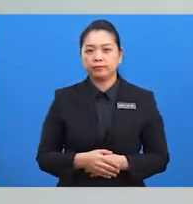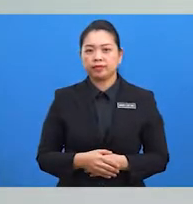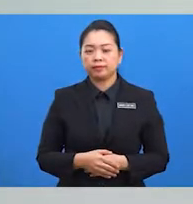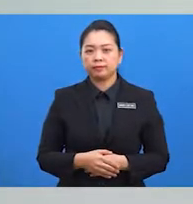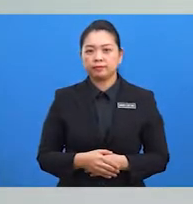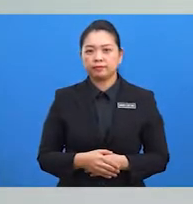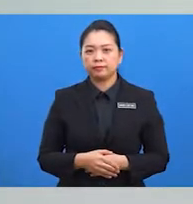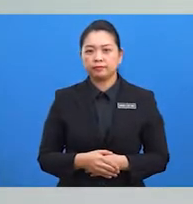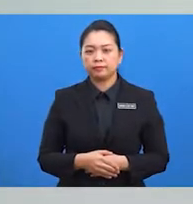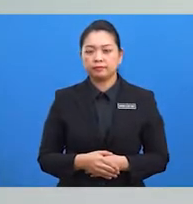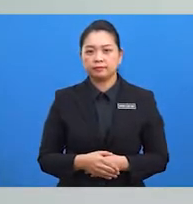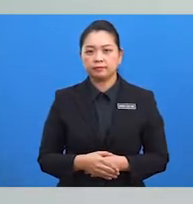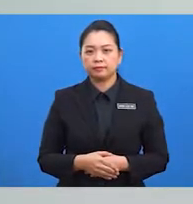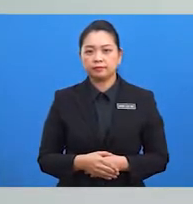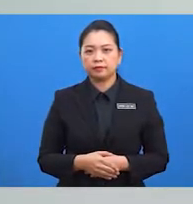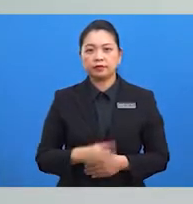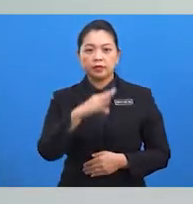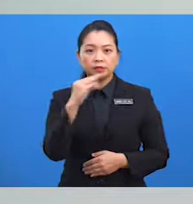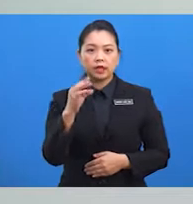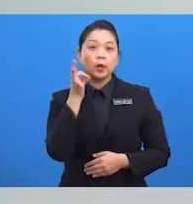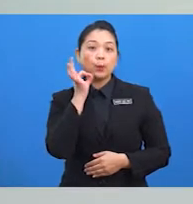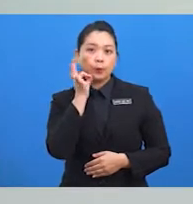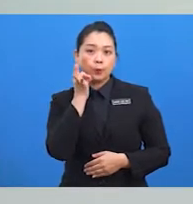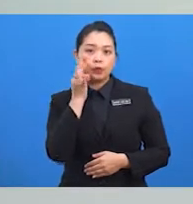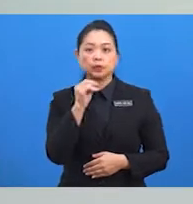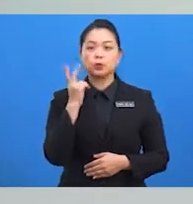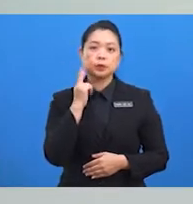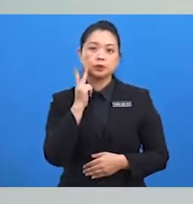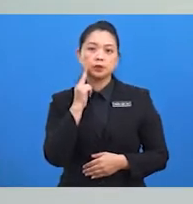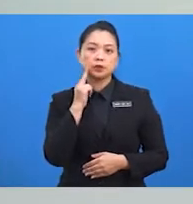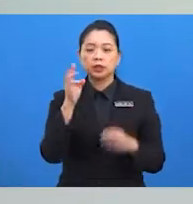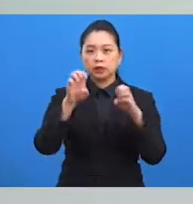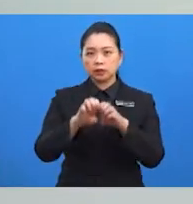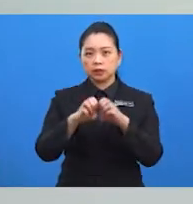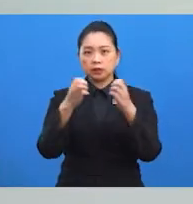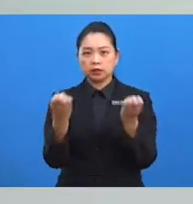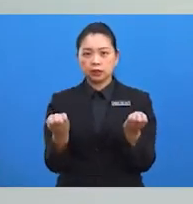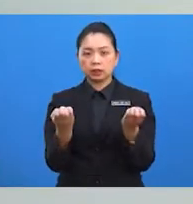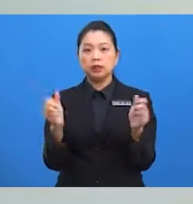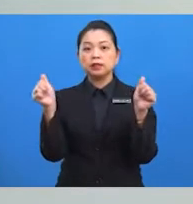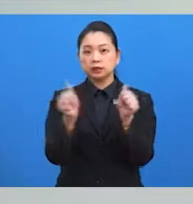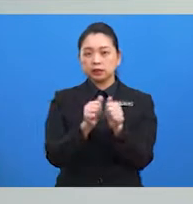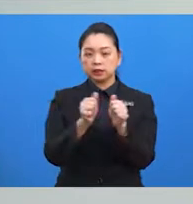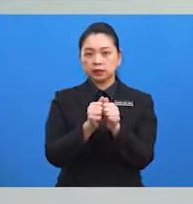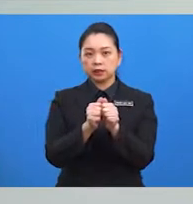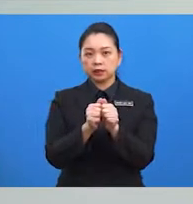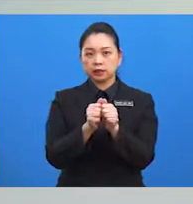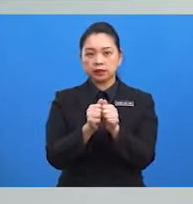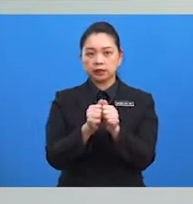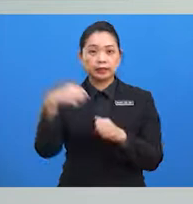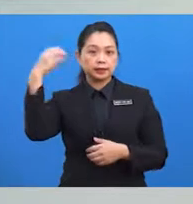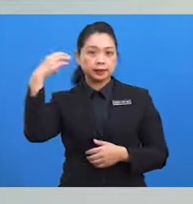dan juga buah-buahan dan sayur-sayuran Hai didedahkan dengan sinyal ad